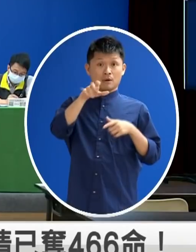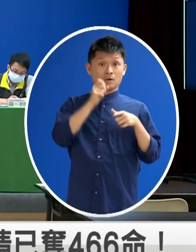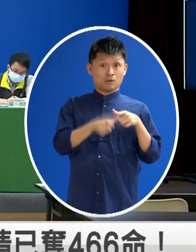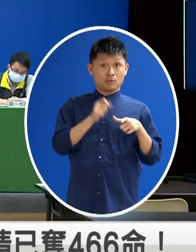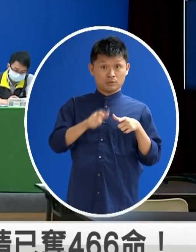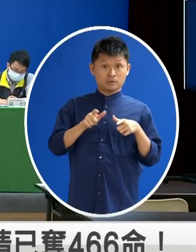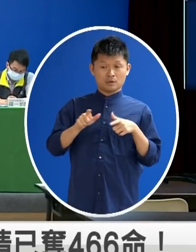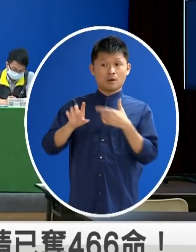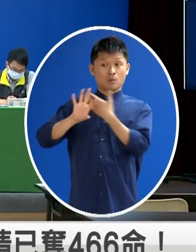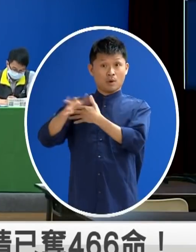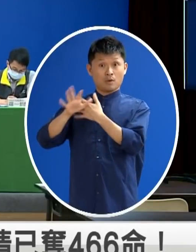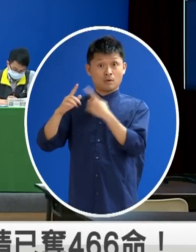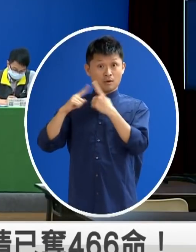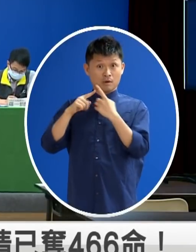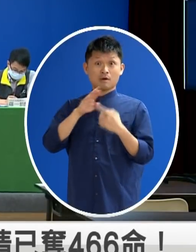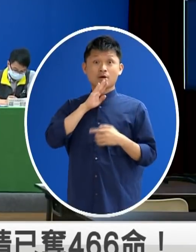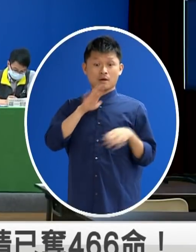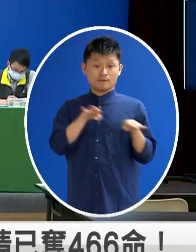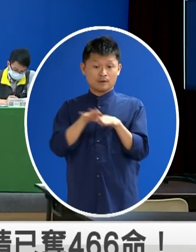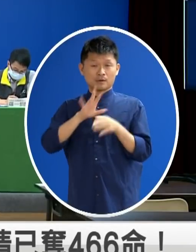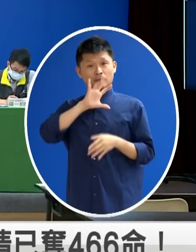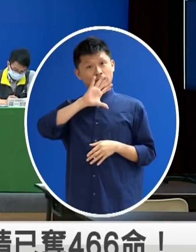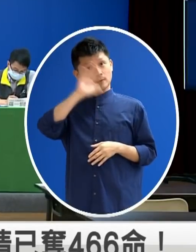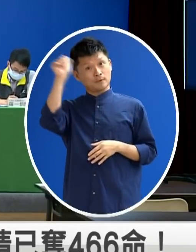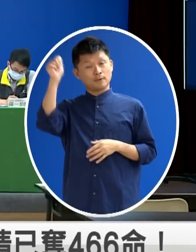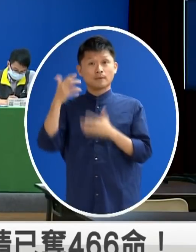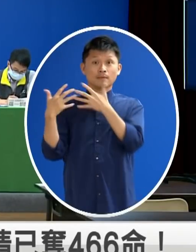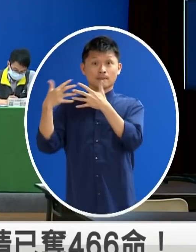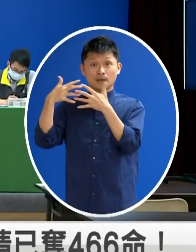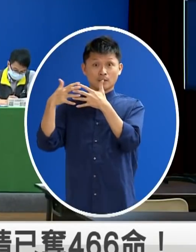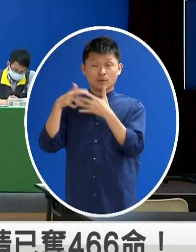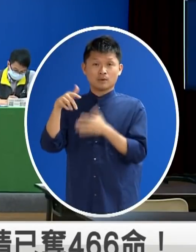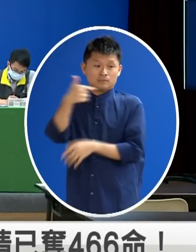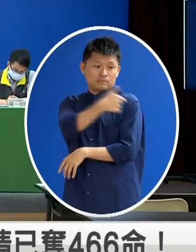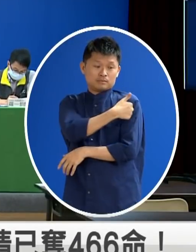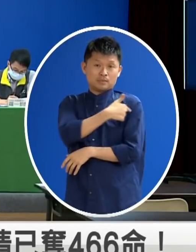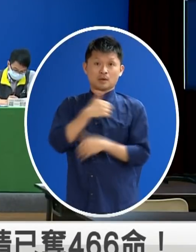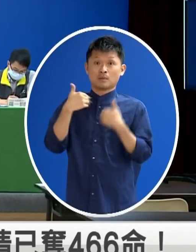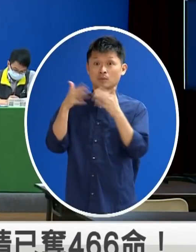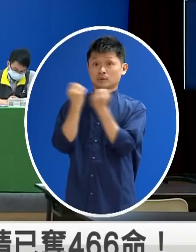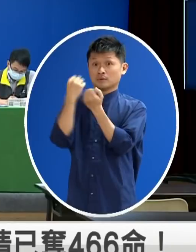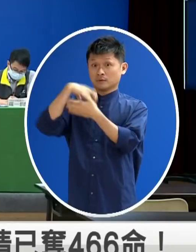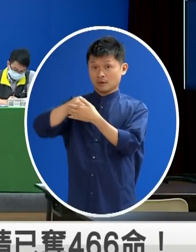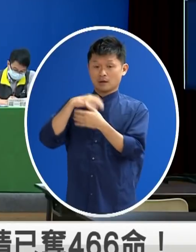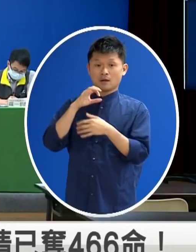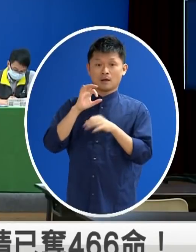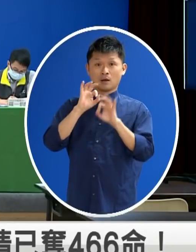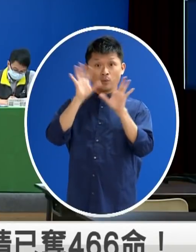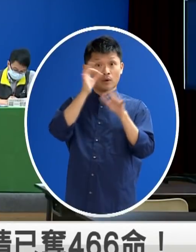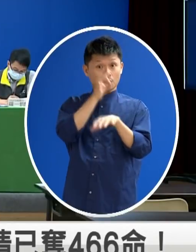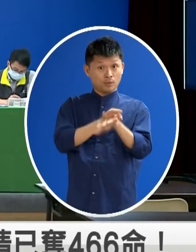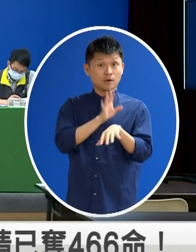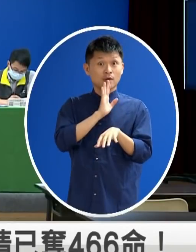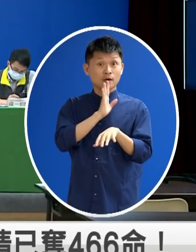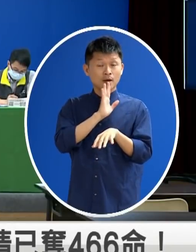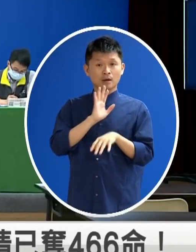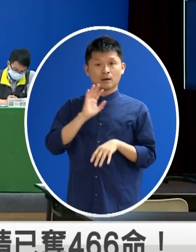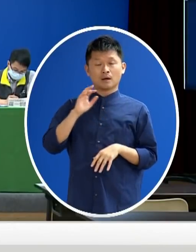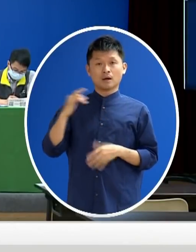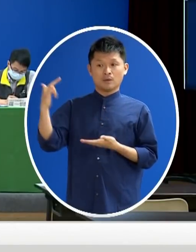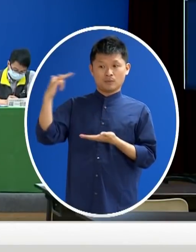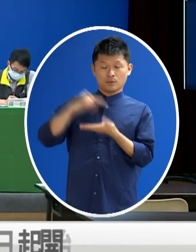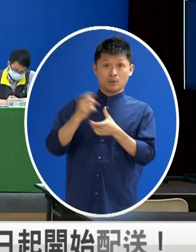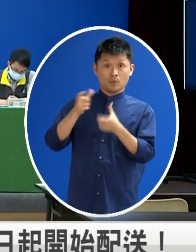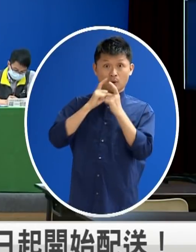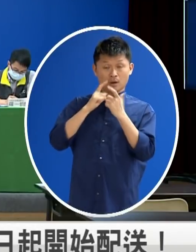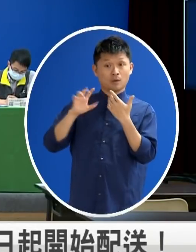休假返回美国，然后施打莫德纳或者是辉瑞疫苗，但按照台湾的检疫规定，即使在